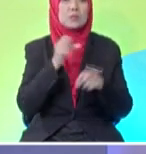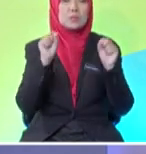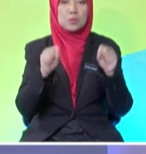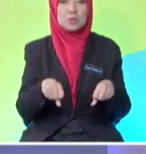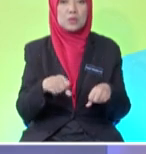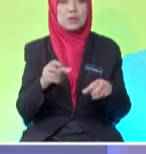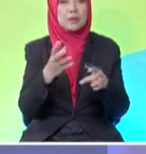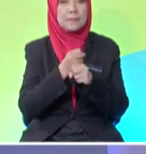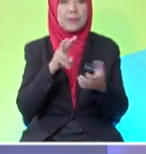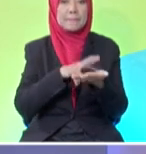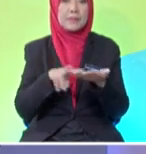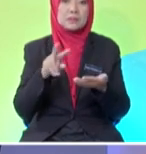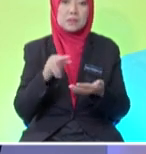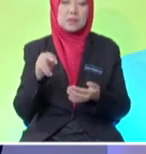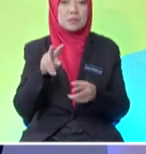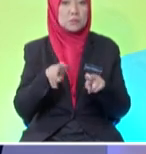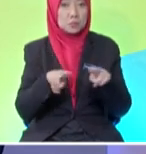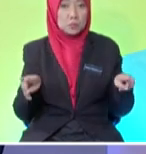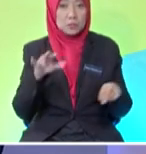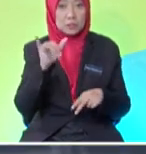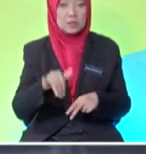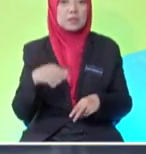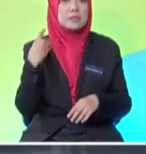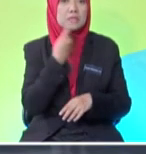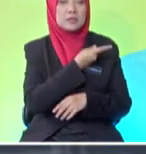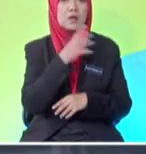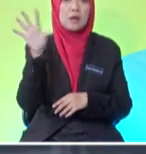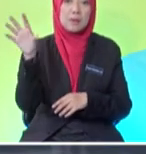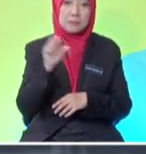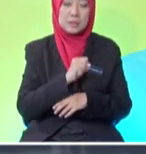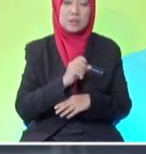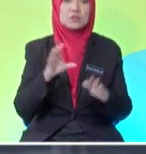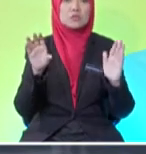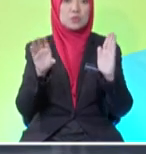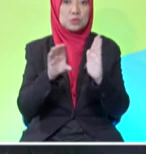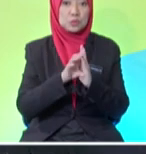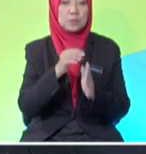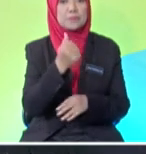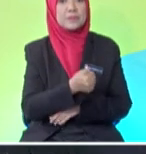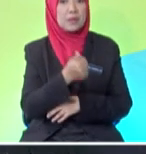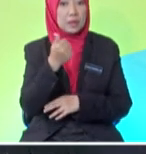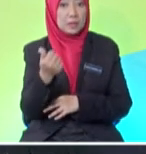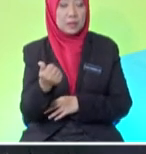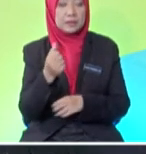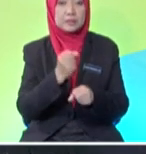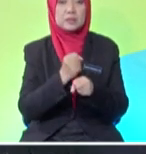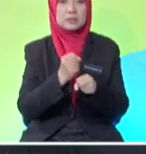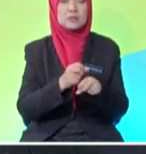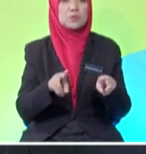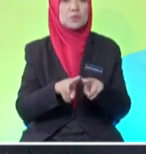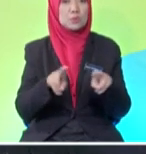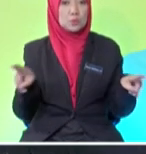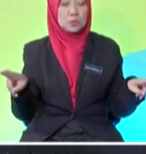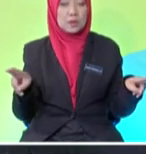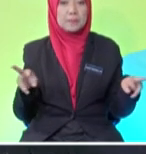bacaan daripada ukuran yang kita ambil tersebut sebagai contoh alat yang digunakan dalam kerja pengukuran yaitu